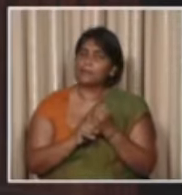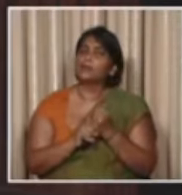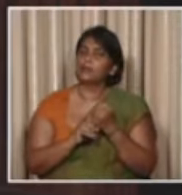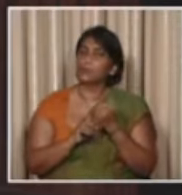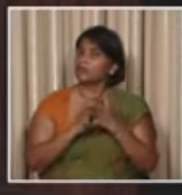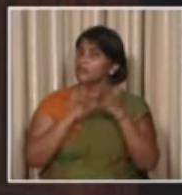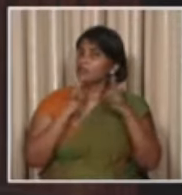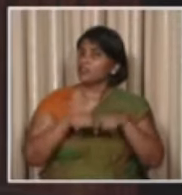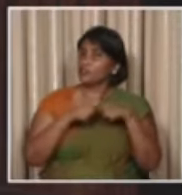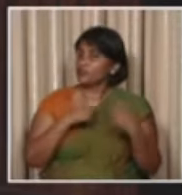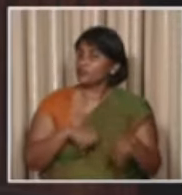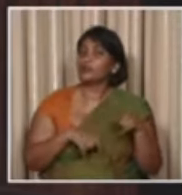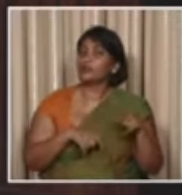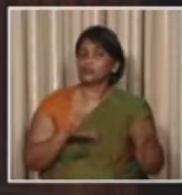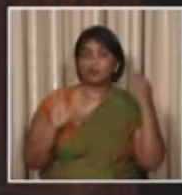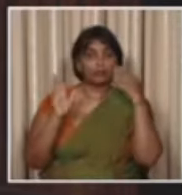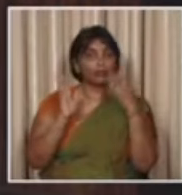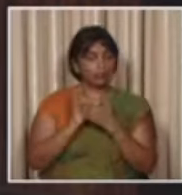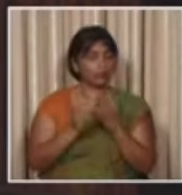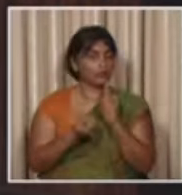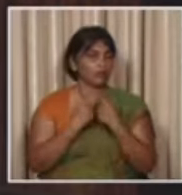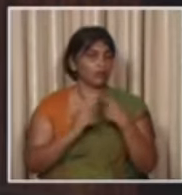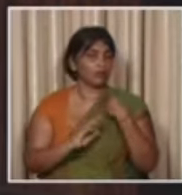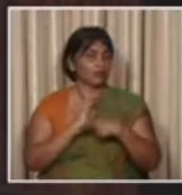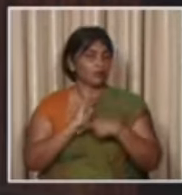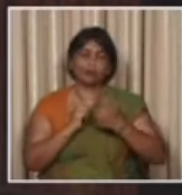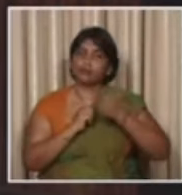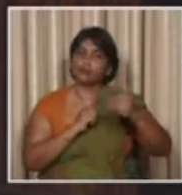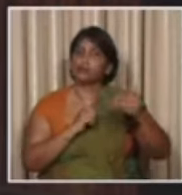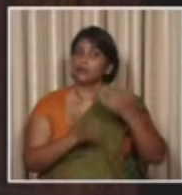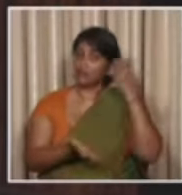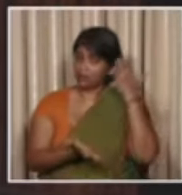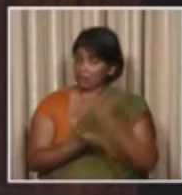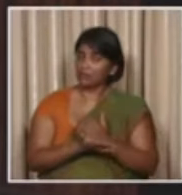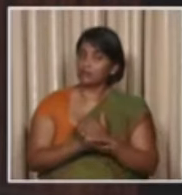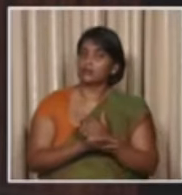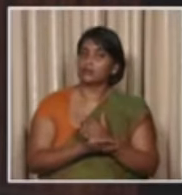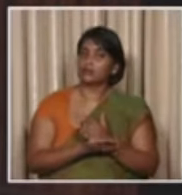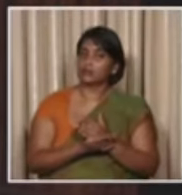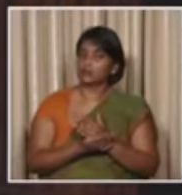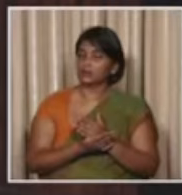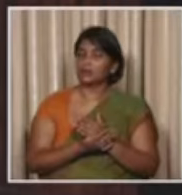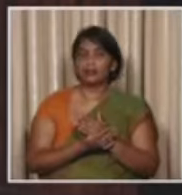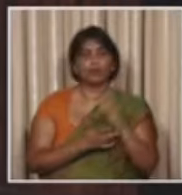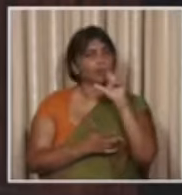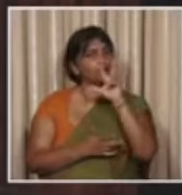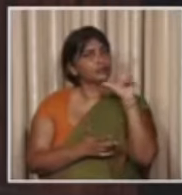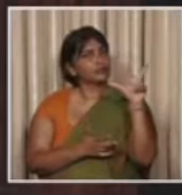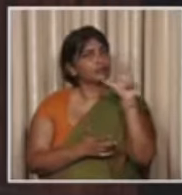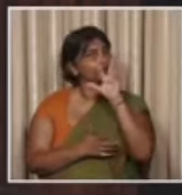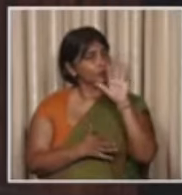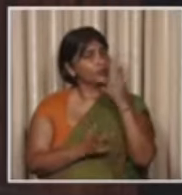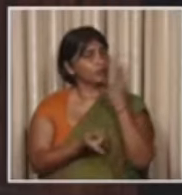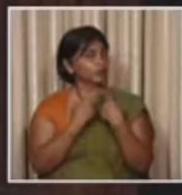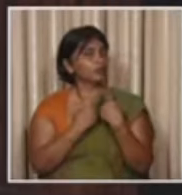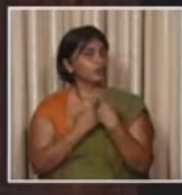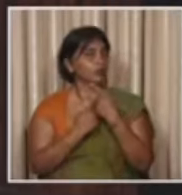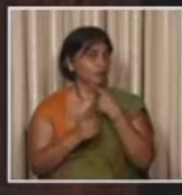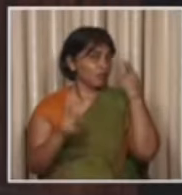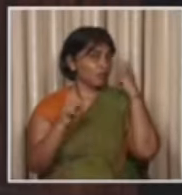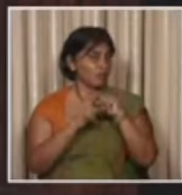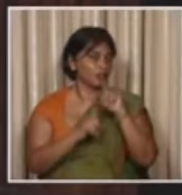කොච්චර වියදමක් ගිහිලා තියෙනවද? ඒව ගන්න එකනට රට කොච්චර ඉස්සරහට එන එක නැවතුණාද? අසුවට වසුනමේ ගණනය කරන්න ඒවට කතා